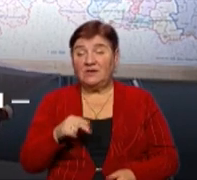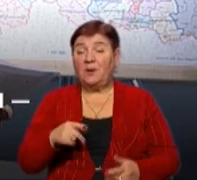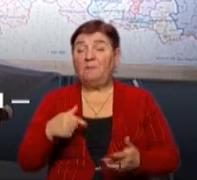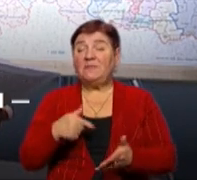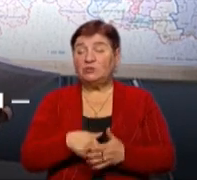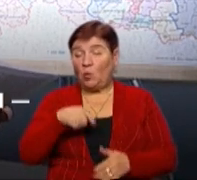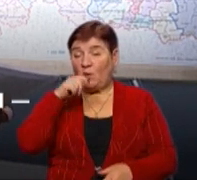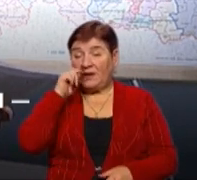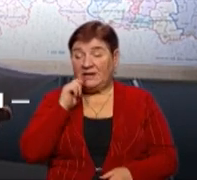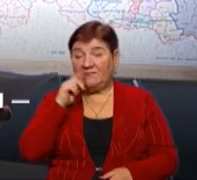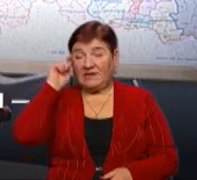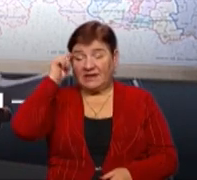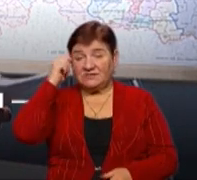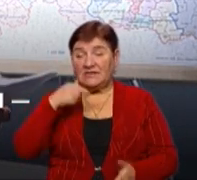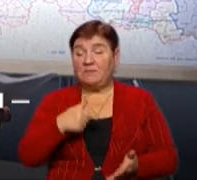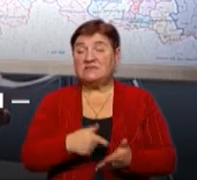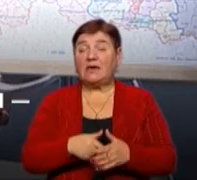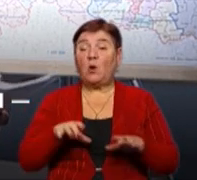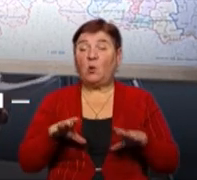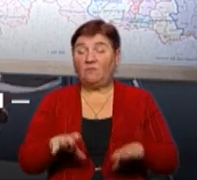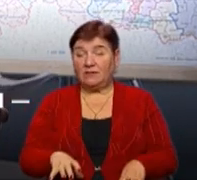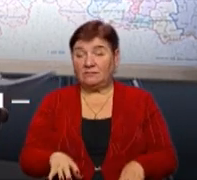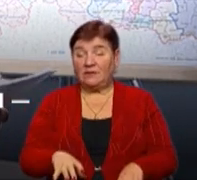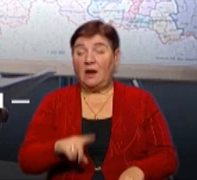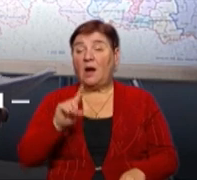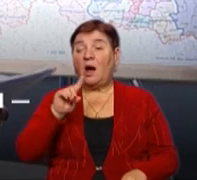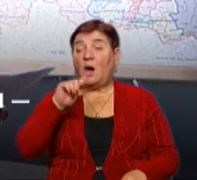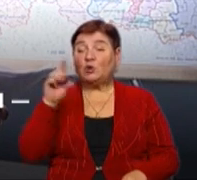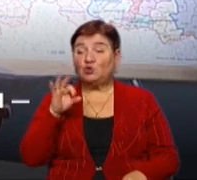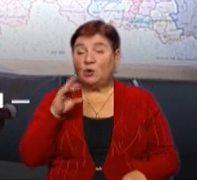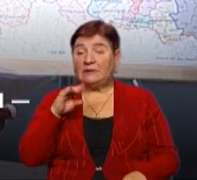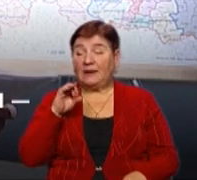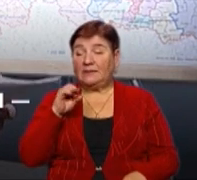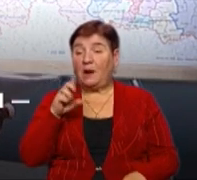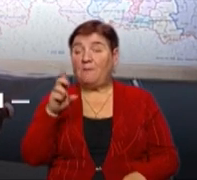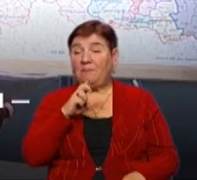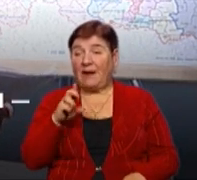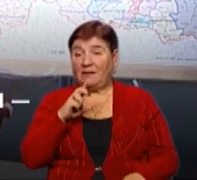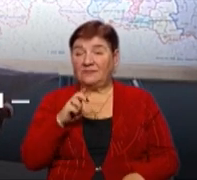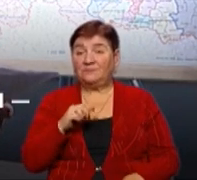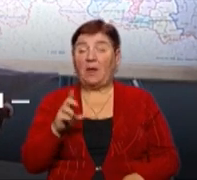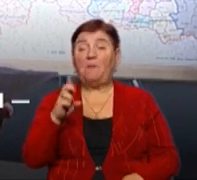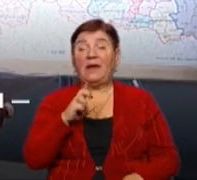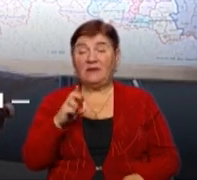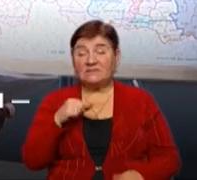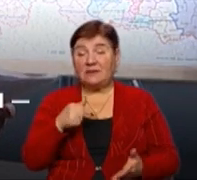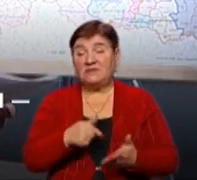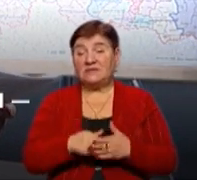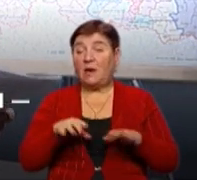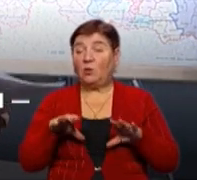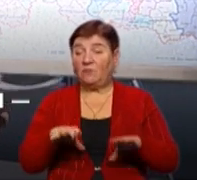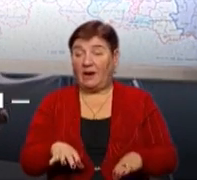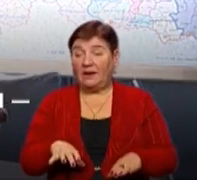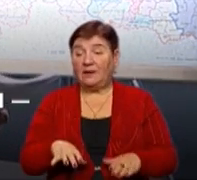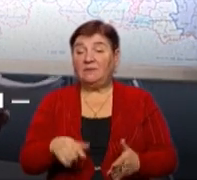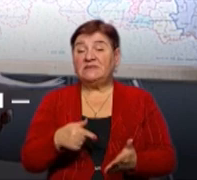Асоціації міст України і Тячівський міський голова, Золтан Бабяк, Берегівський. Да, Берегівський міський голова, і